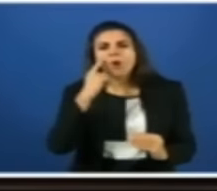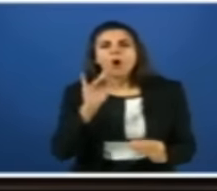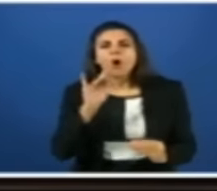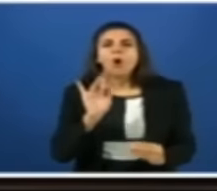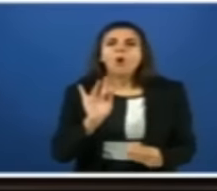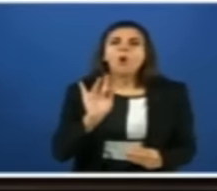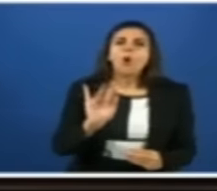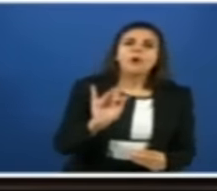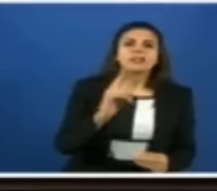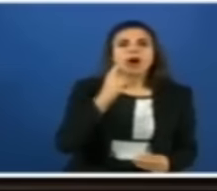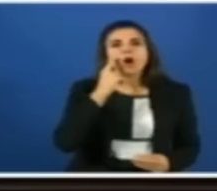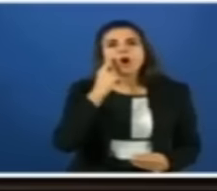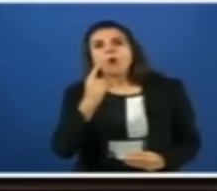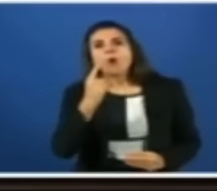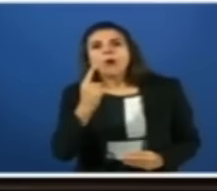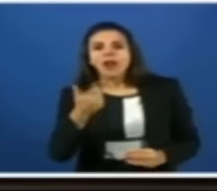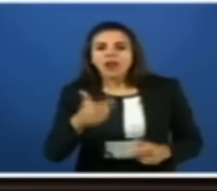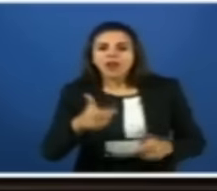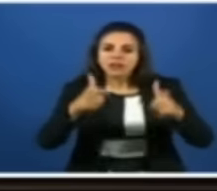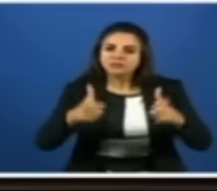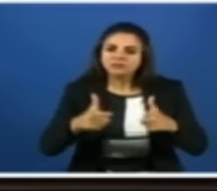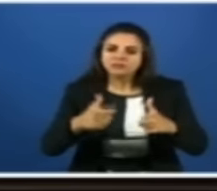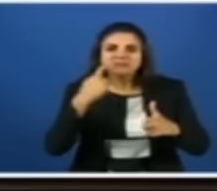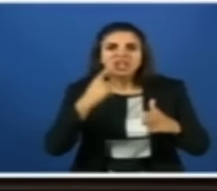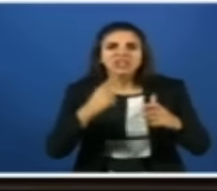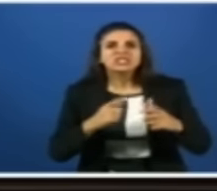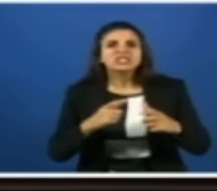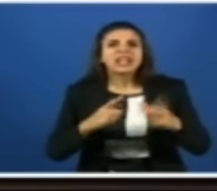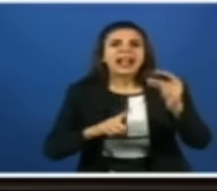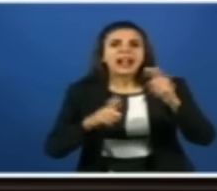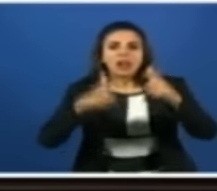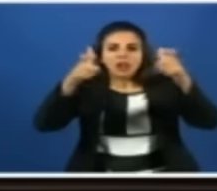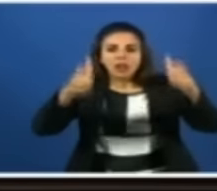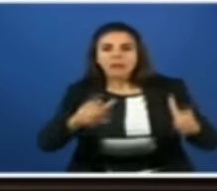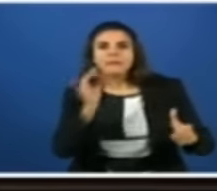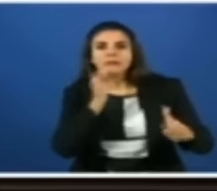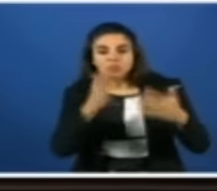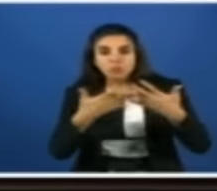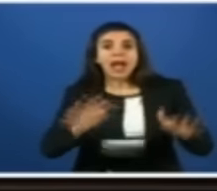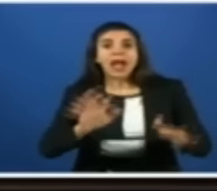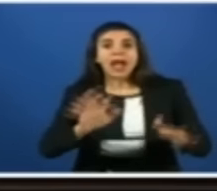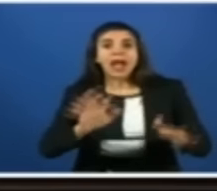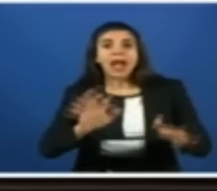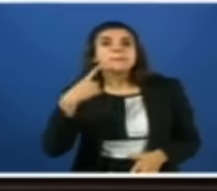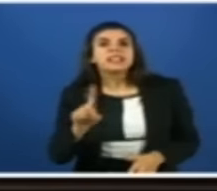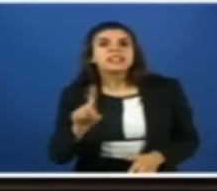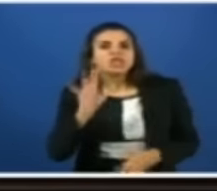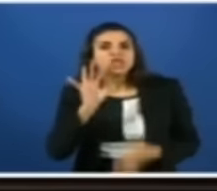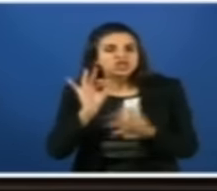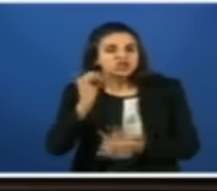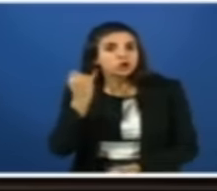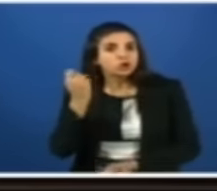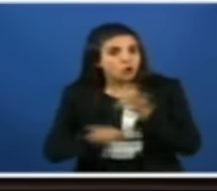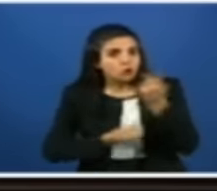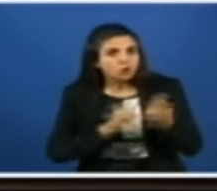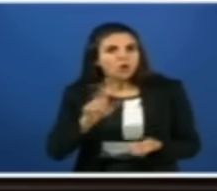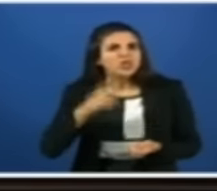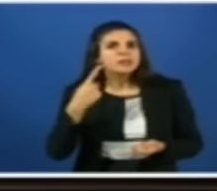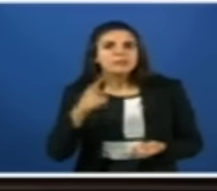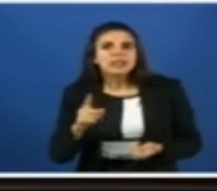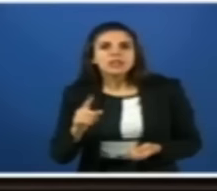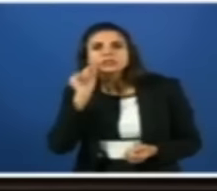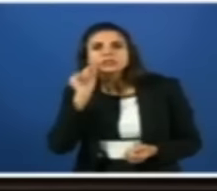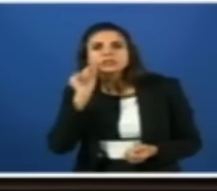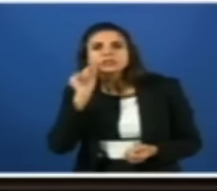ölçekli bir şehir haline gelecek. 50 bin çalışan, 30 bin ziyaretçi, toplam